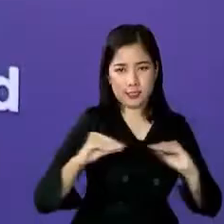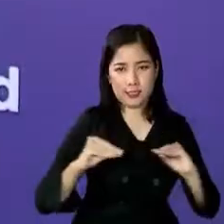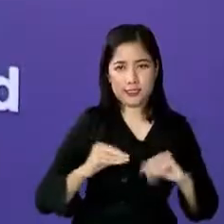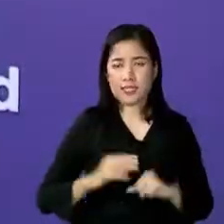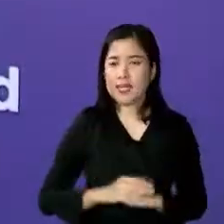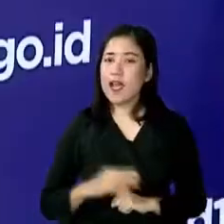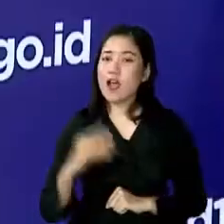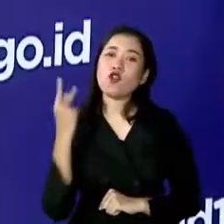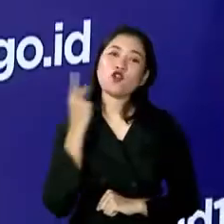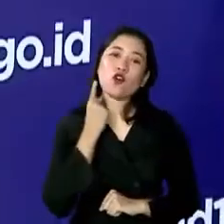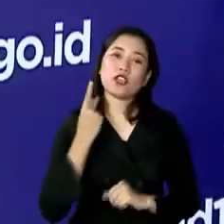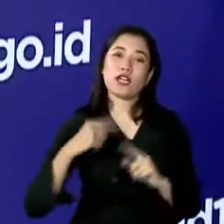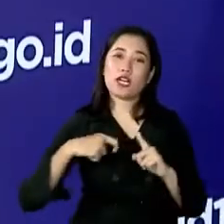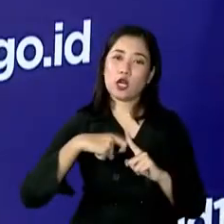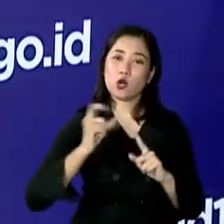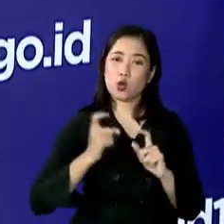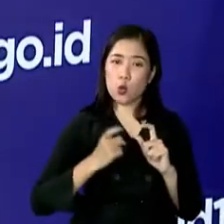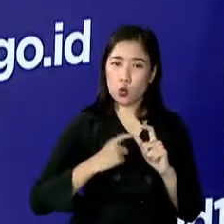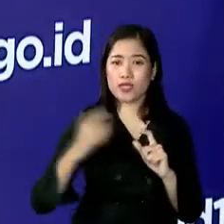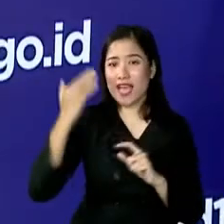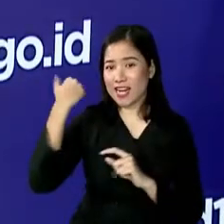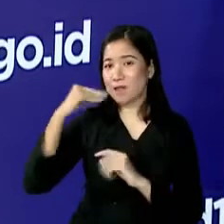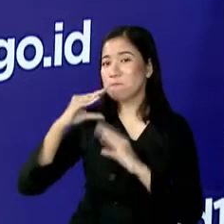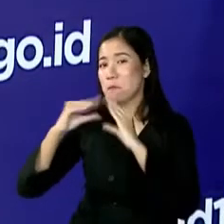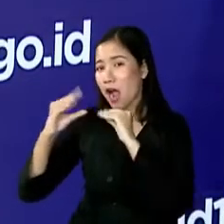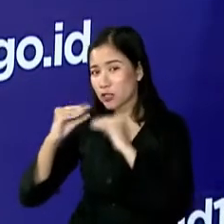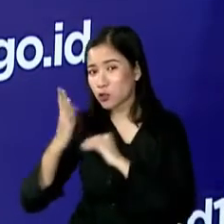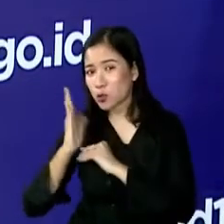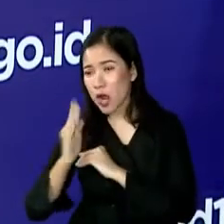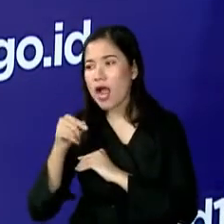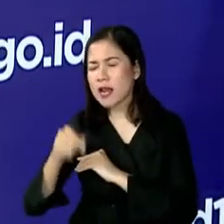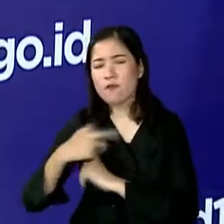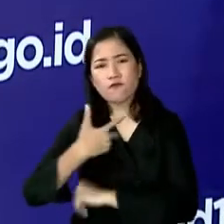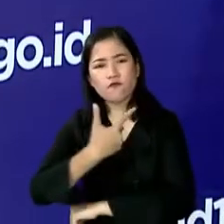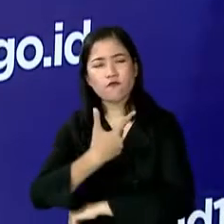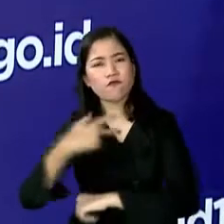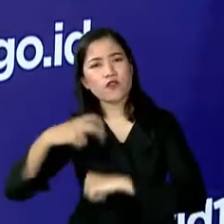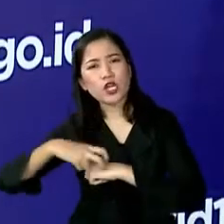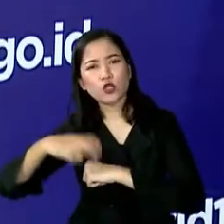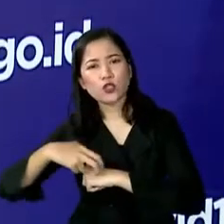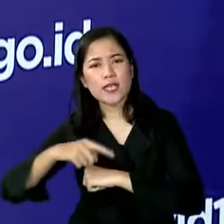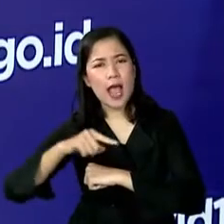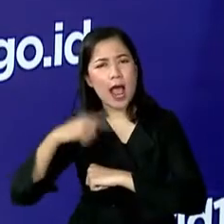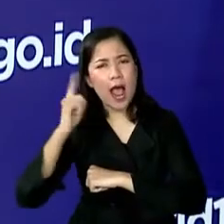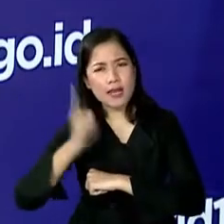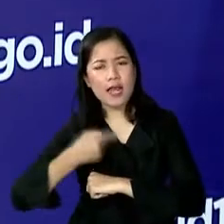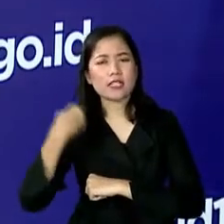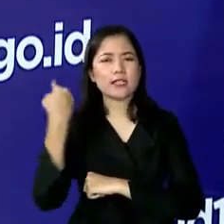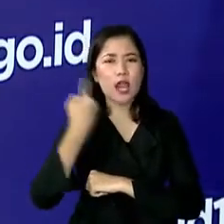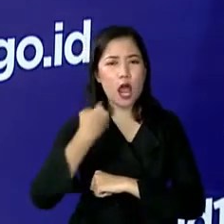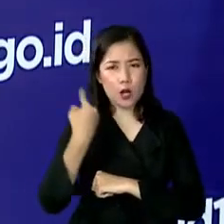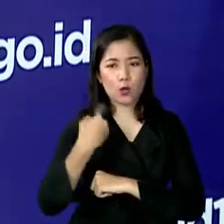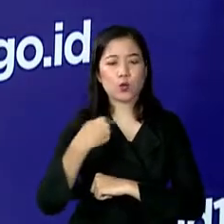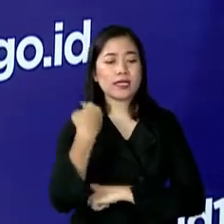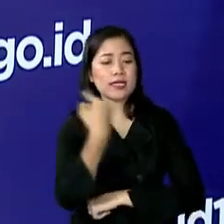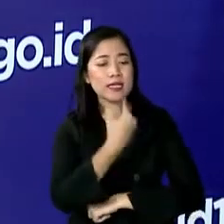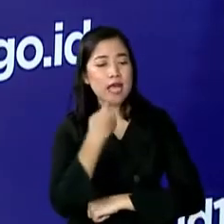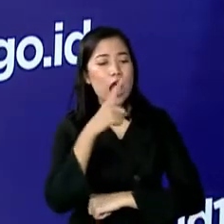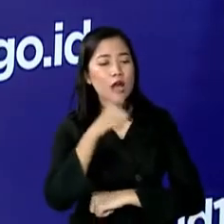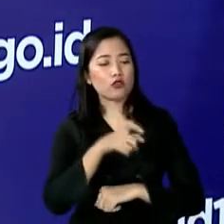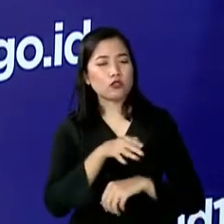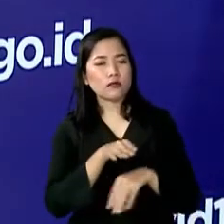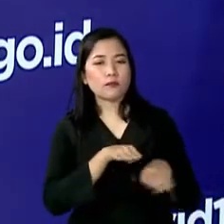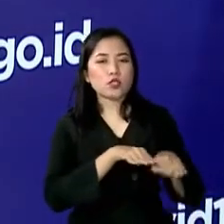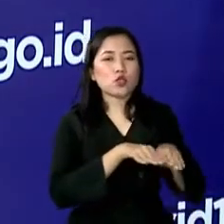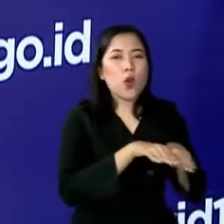sini kan tadi kan kita sudah membahas bahwa virus ini bisa jadi akan terus ada bersama kita Dan kita pun harus menyesuaikan diri untuk